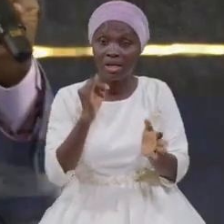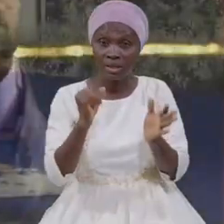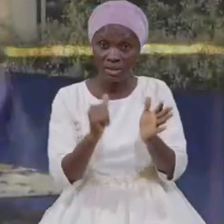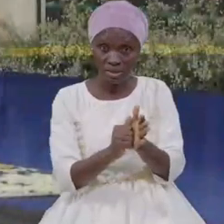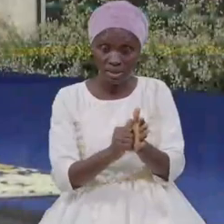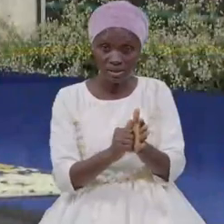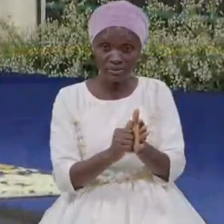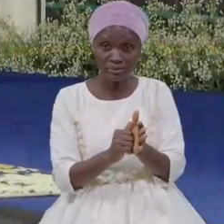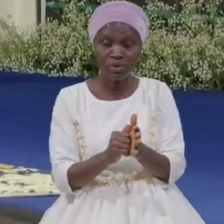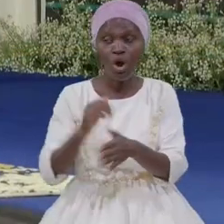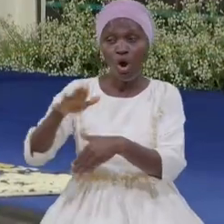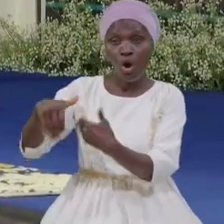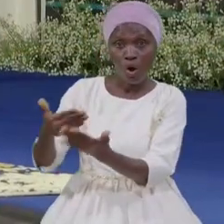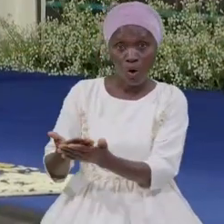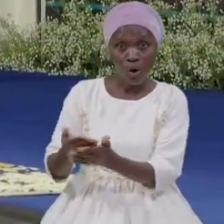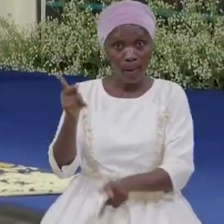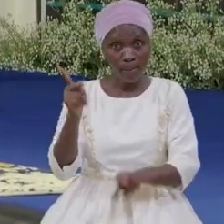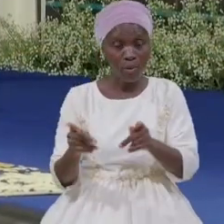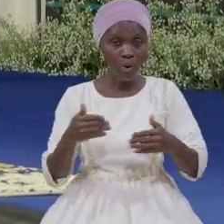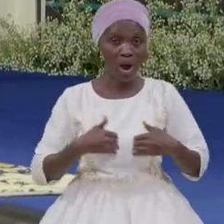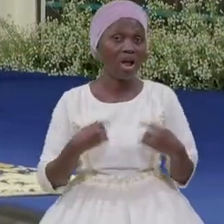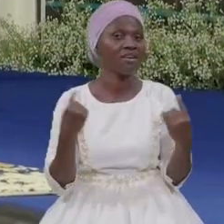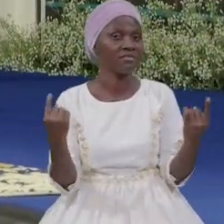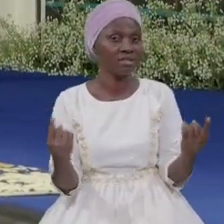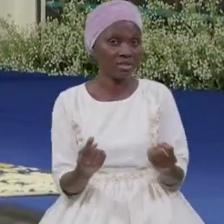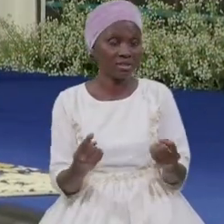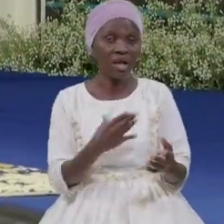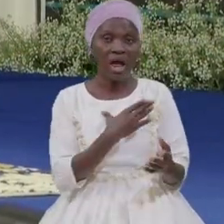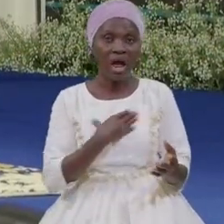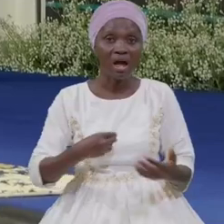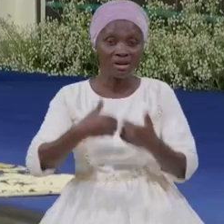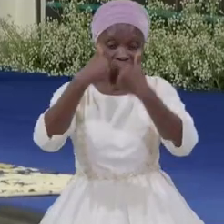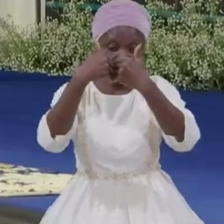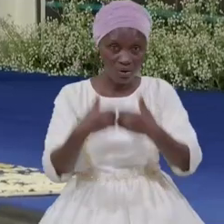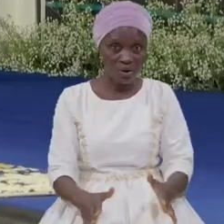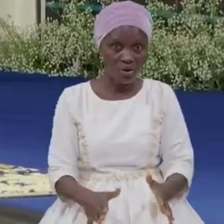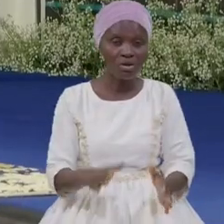tous ont péché et sont privés de la gloire de Dieu.